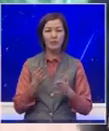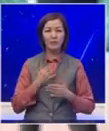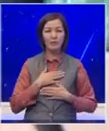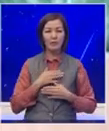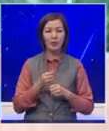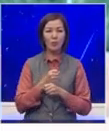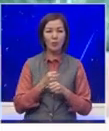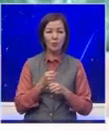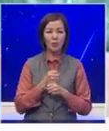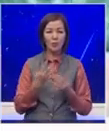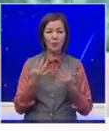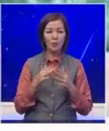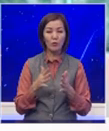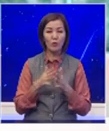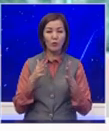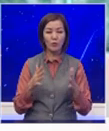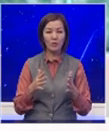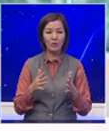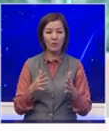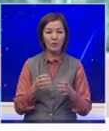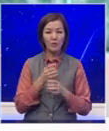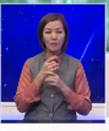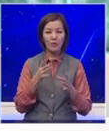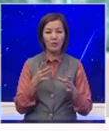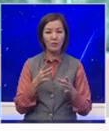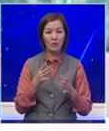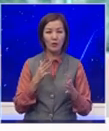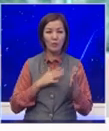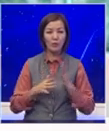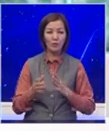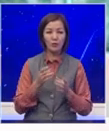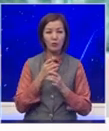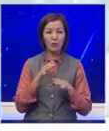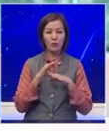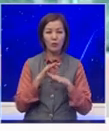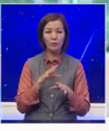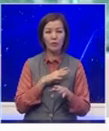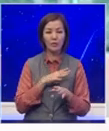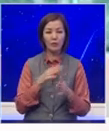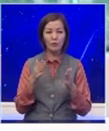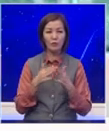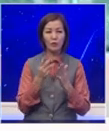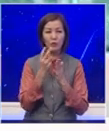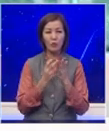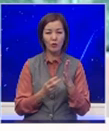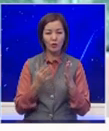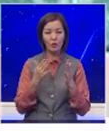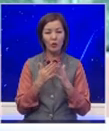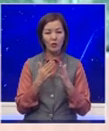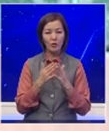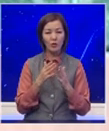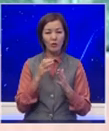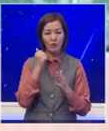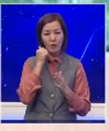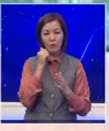ауылында үлкен бір мереке, қуаныш, той болып жатыр. Үйде отырған үлкен